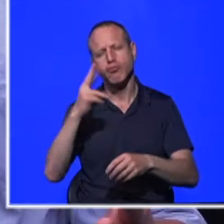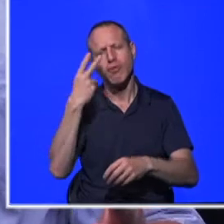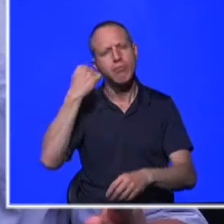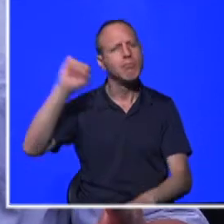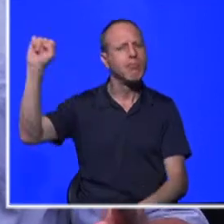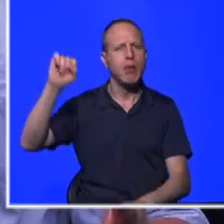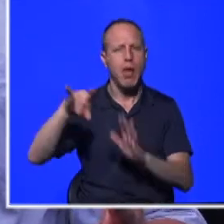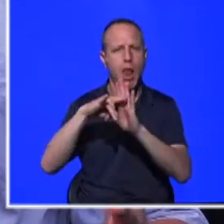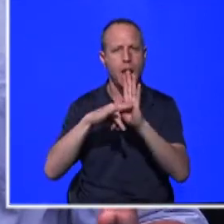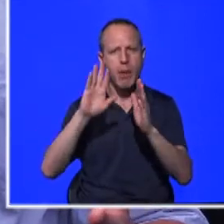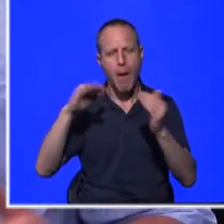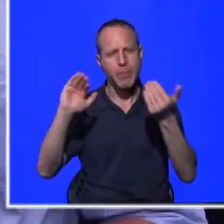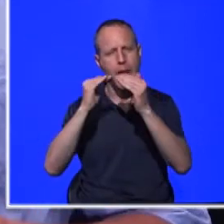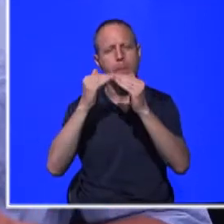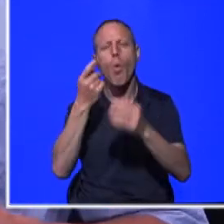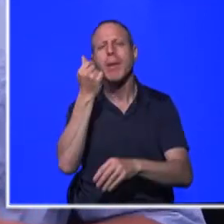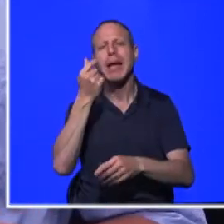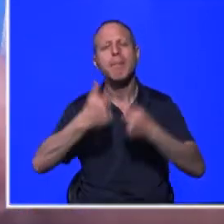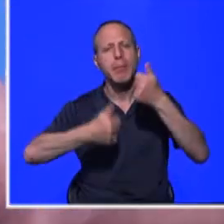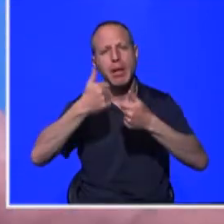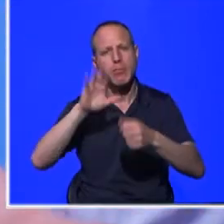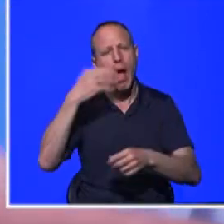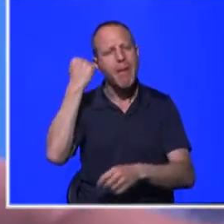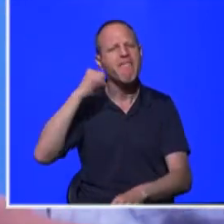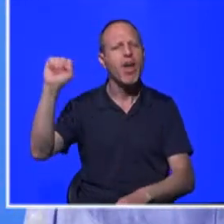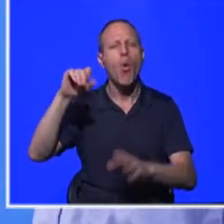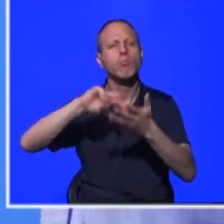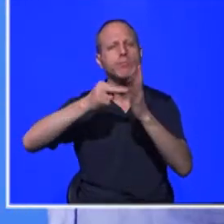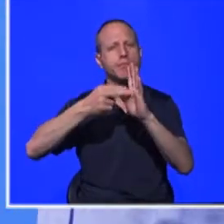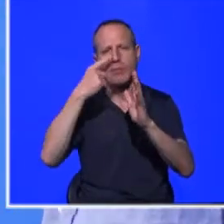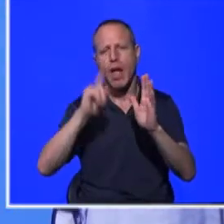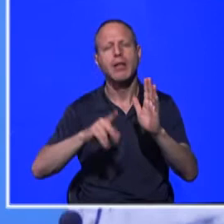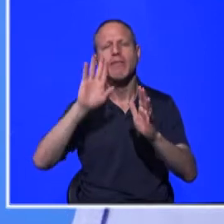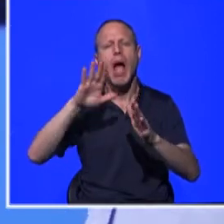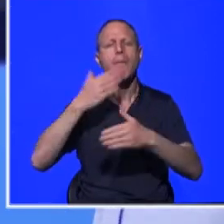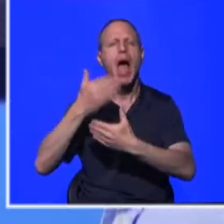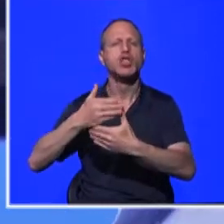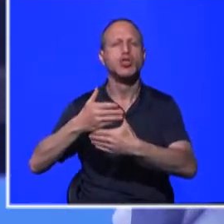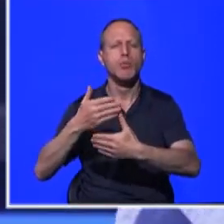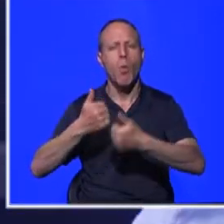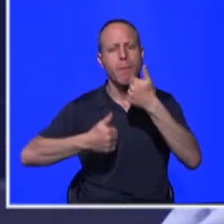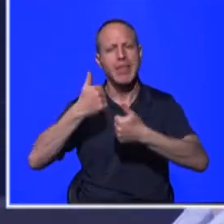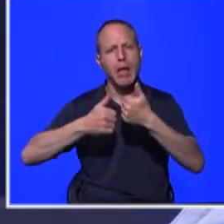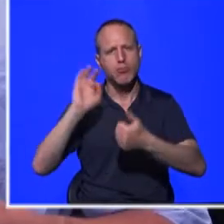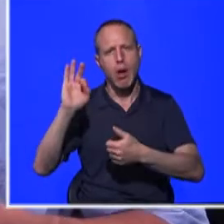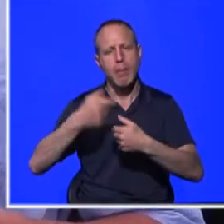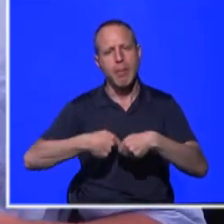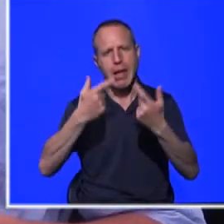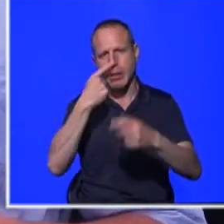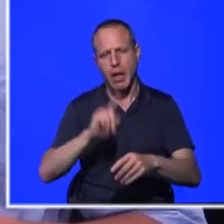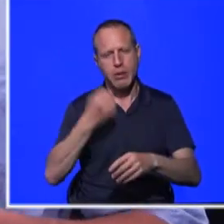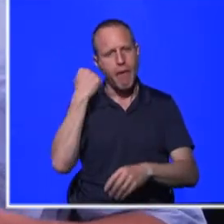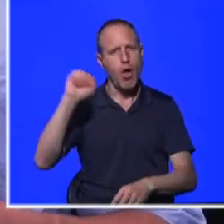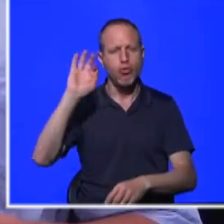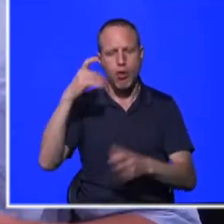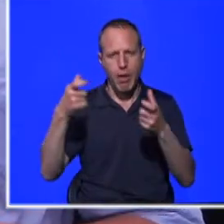גם תיאמו מחירים במכרזים, גם הפרו את מתווה הגז, וגם פשוט חסמו מתחרים שלהם במחירת גז. ההפרות של חברות